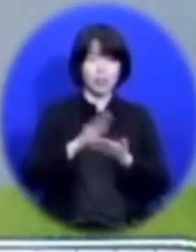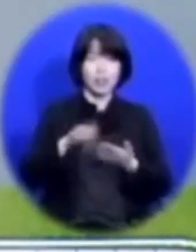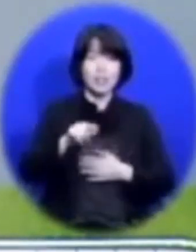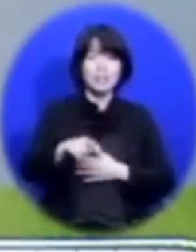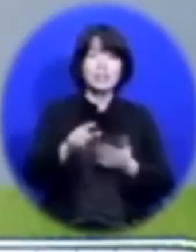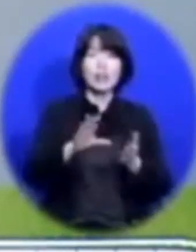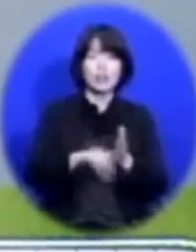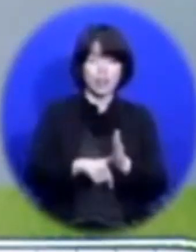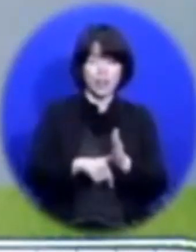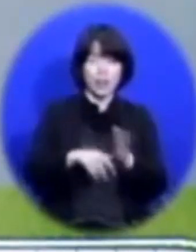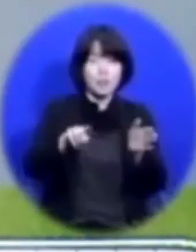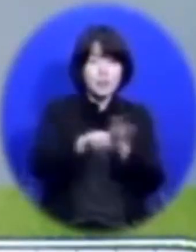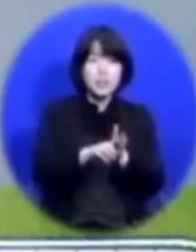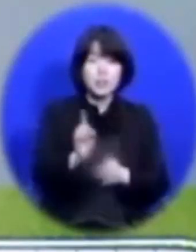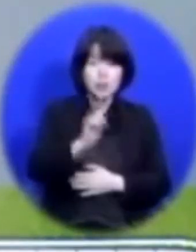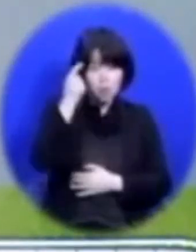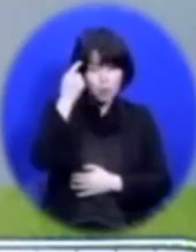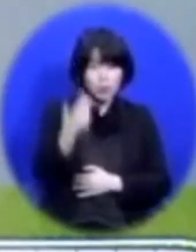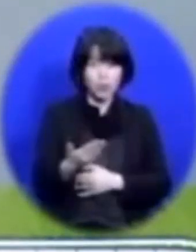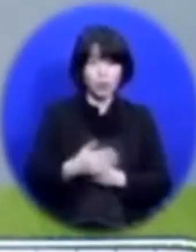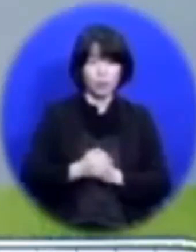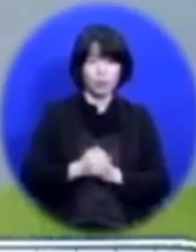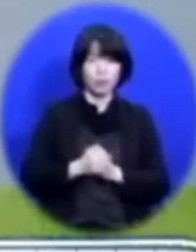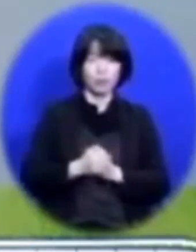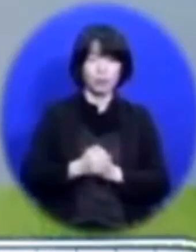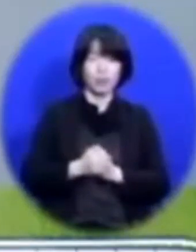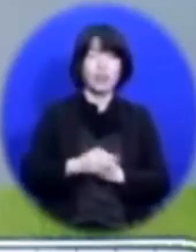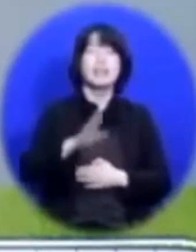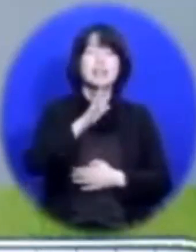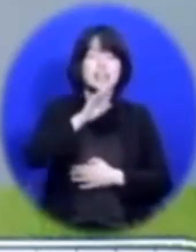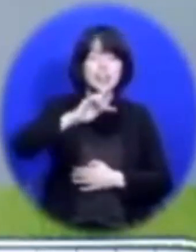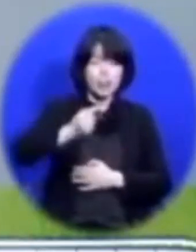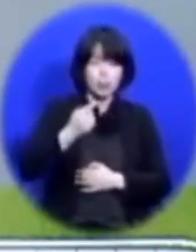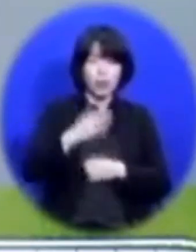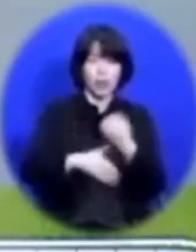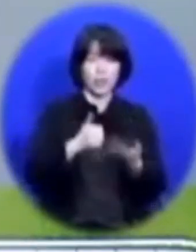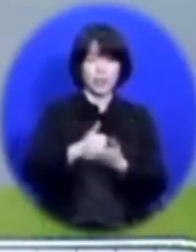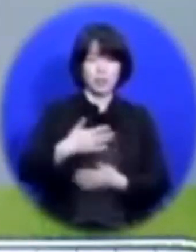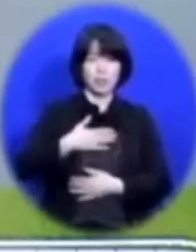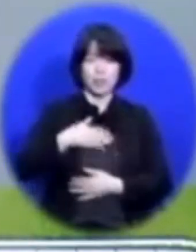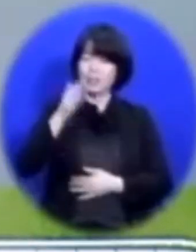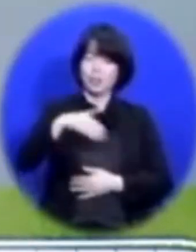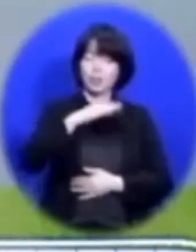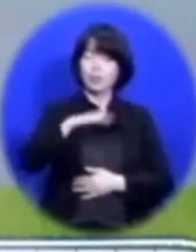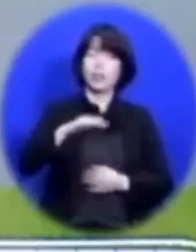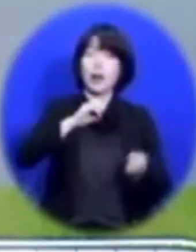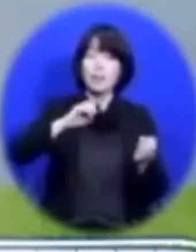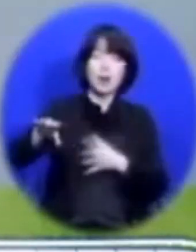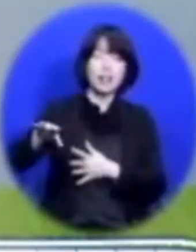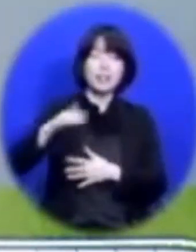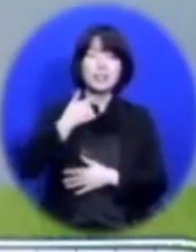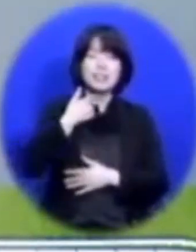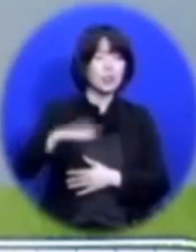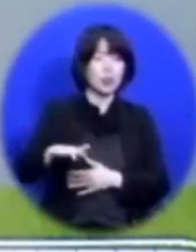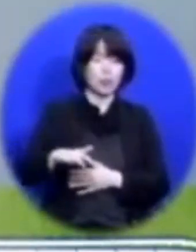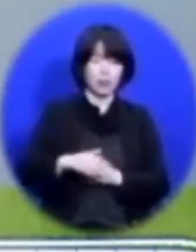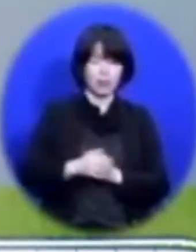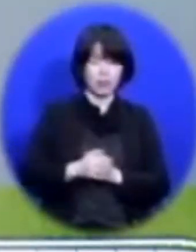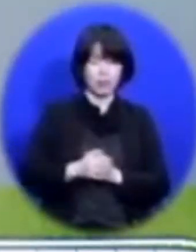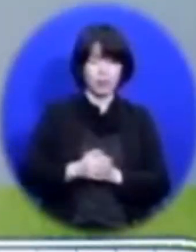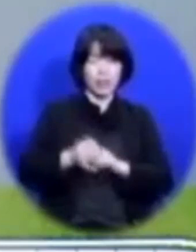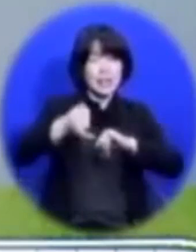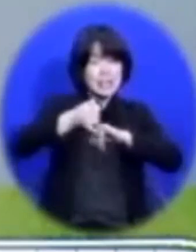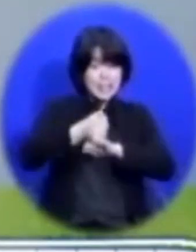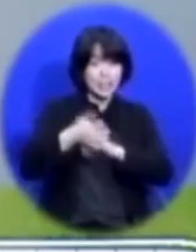느낀다면 ,믿음이란무엇인가?만약우리가"그럼에도불구하고 하나님은나를결코버리지